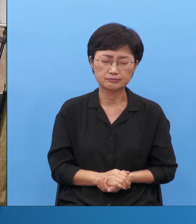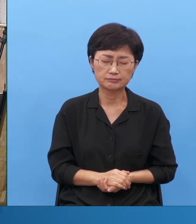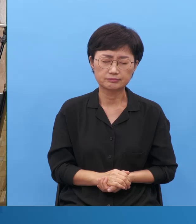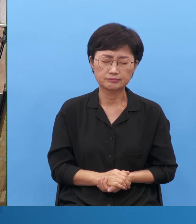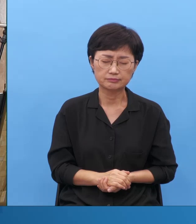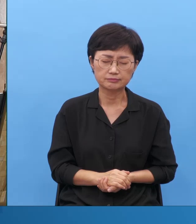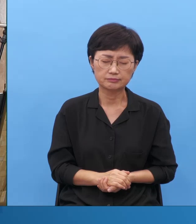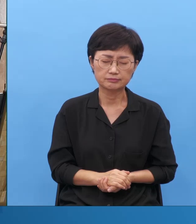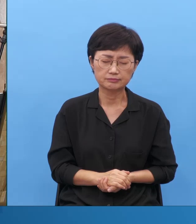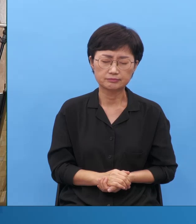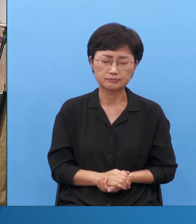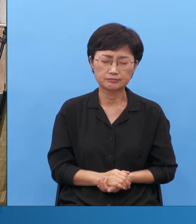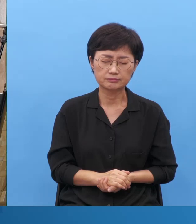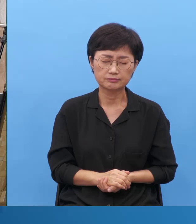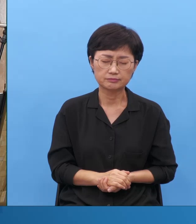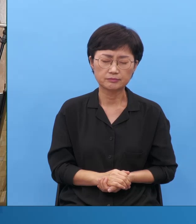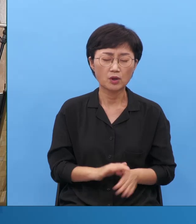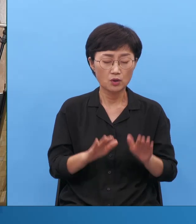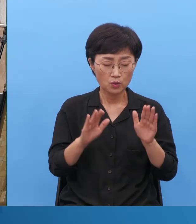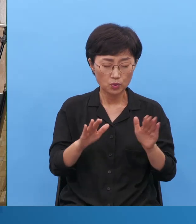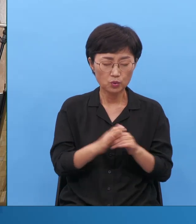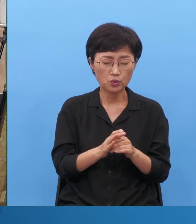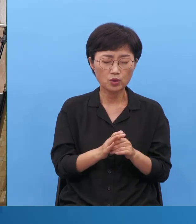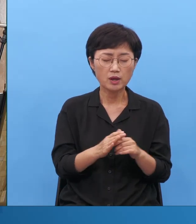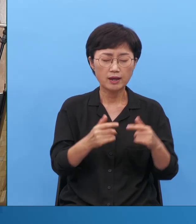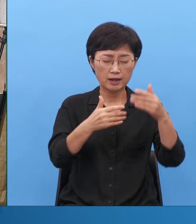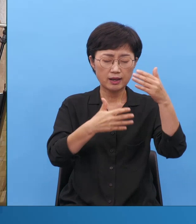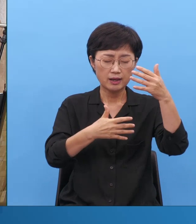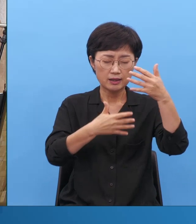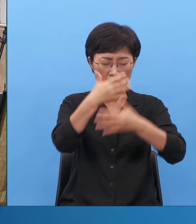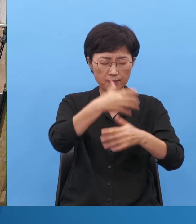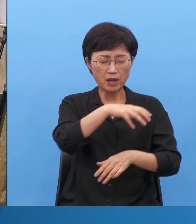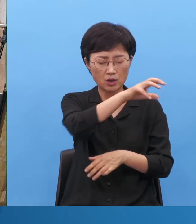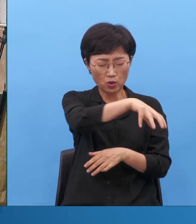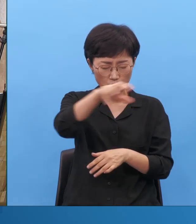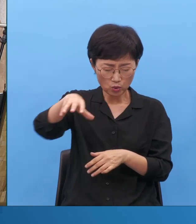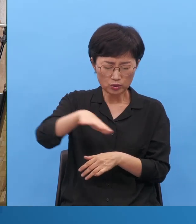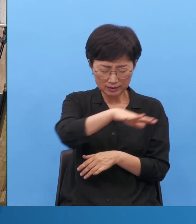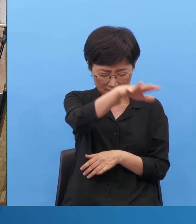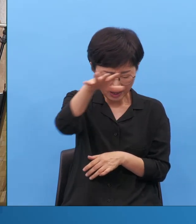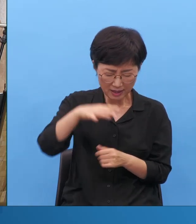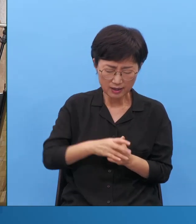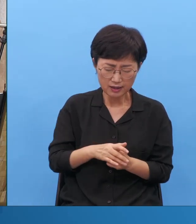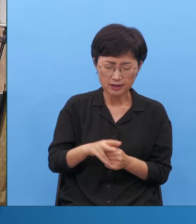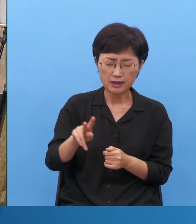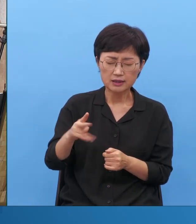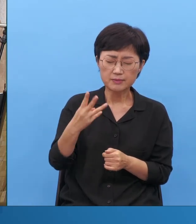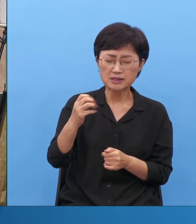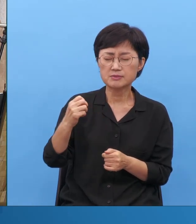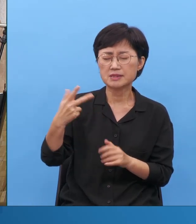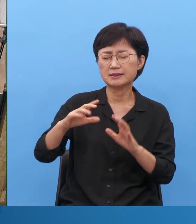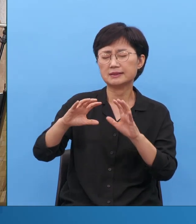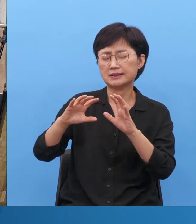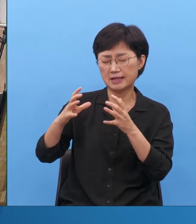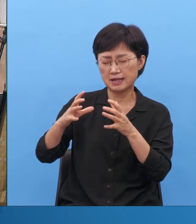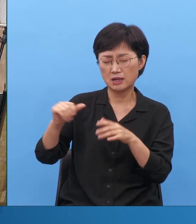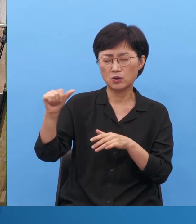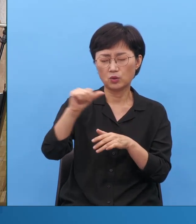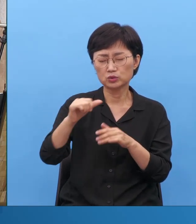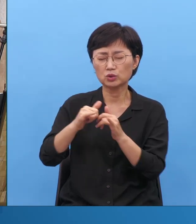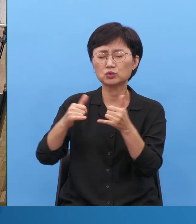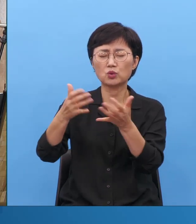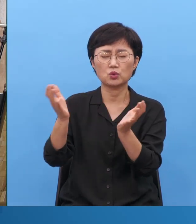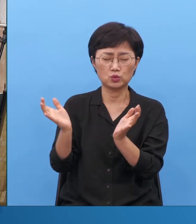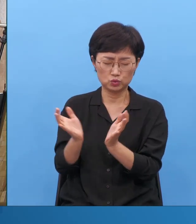또한 모든 집회와 전도 현장마다 237 나라 5천 종족 70제자, 70지역, 70종족,